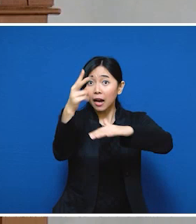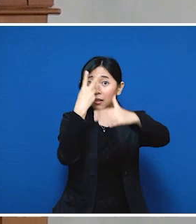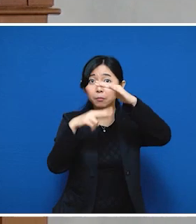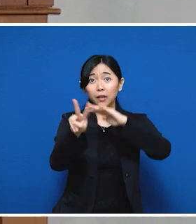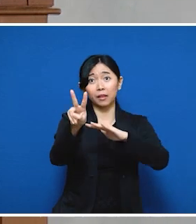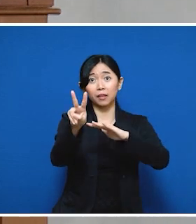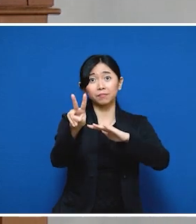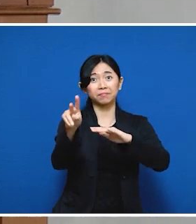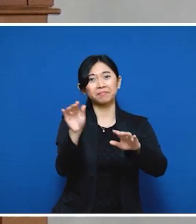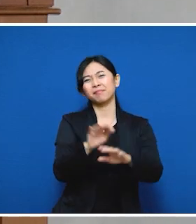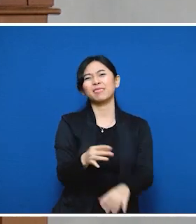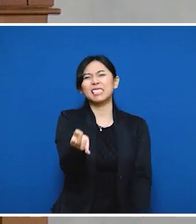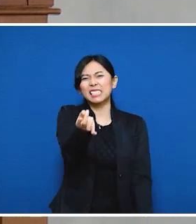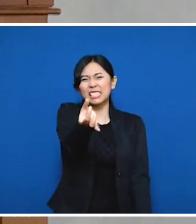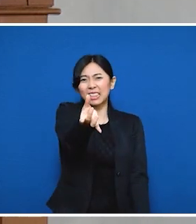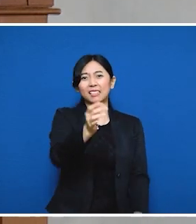penglihatan-penglihatan pun tidak sering.